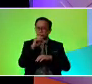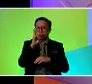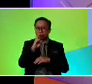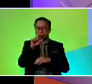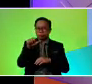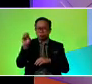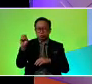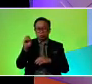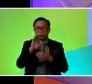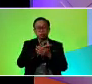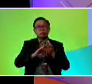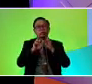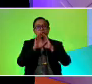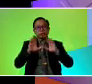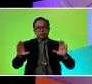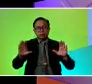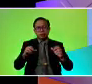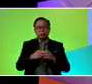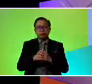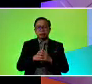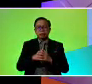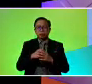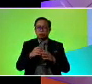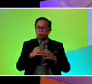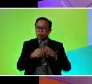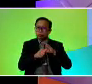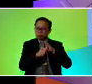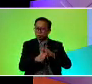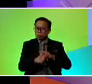yaitu tajuk ekspektasi oke